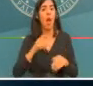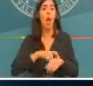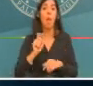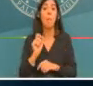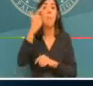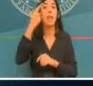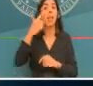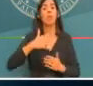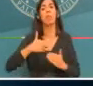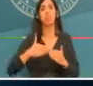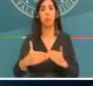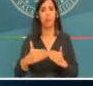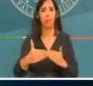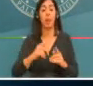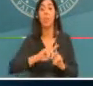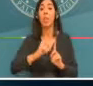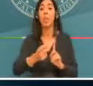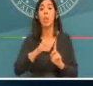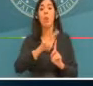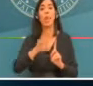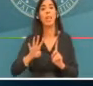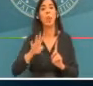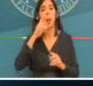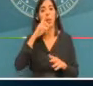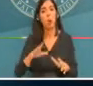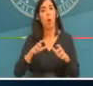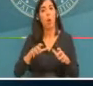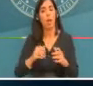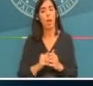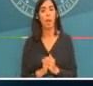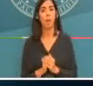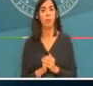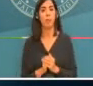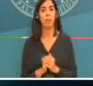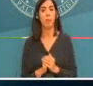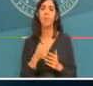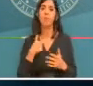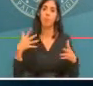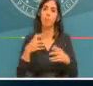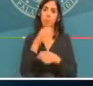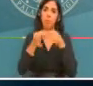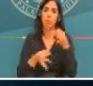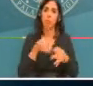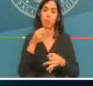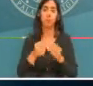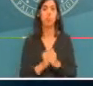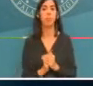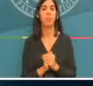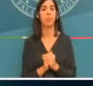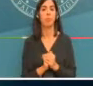le riassumo bar gelaterie pasticcerie ristoranti chiuderanno alle ore 18